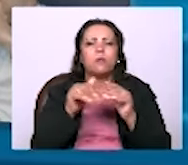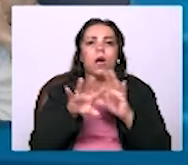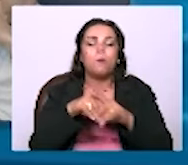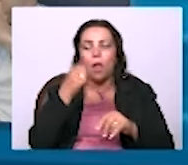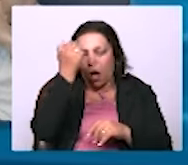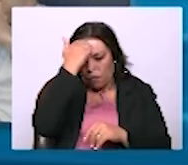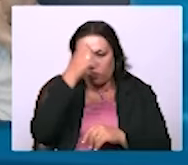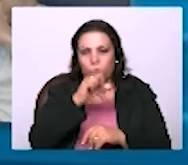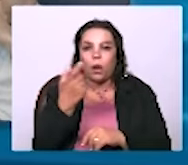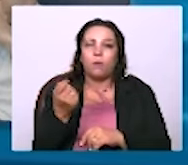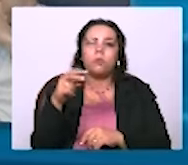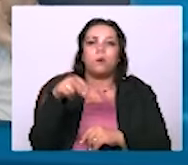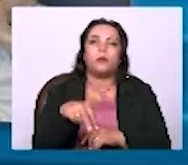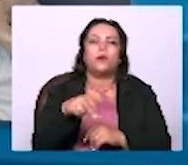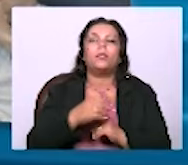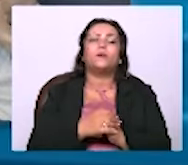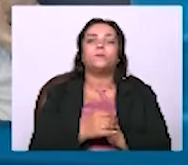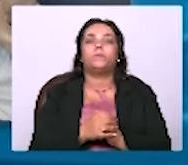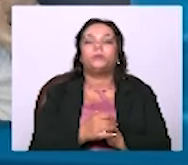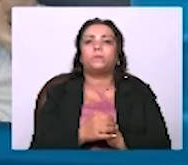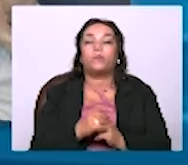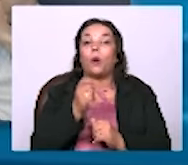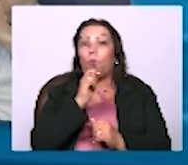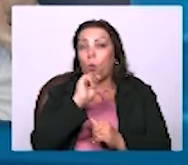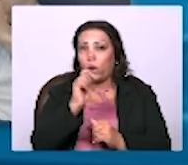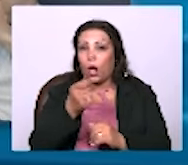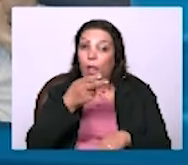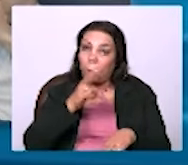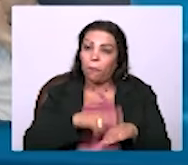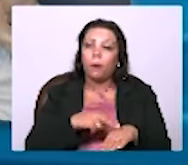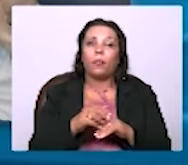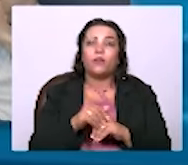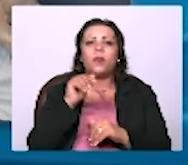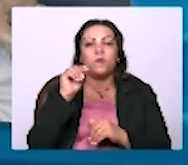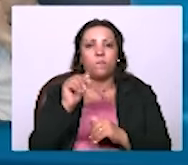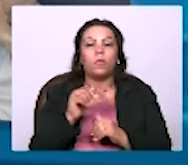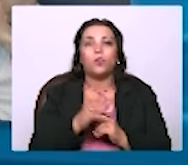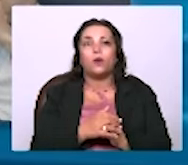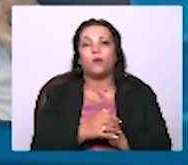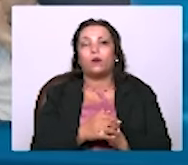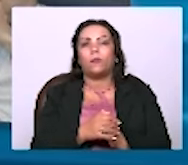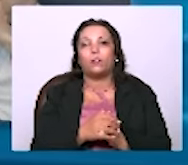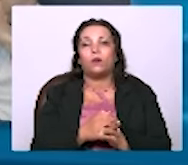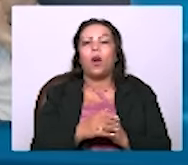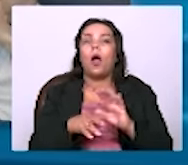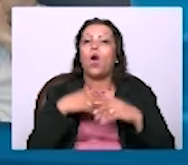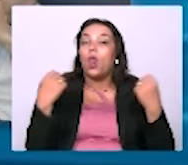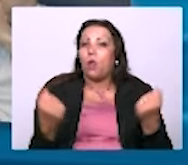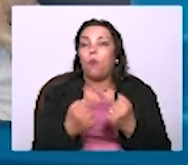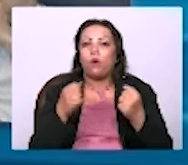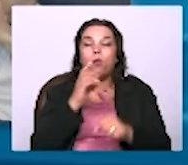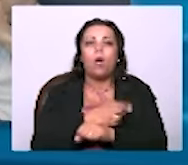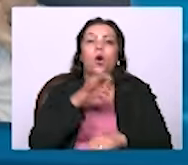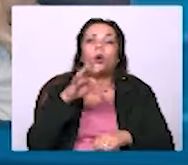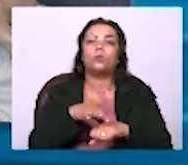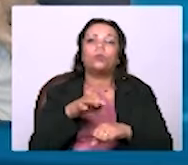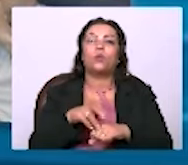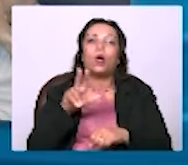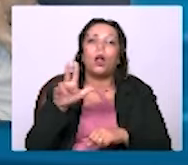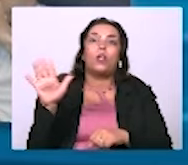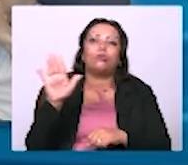عام 1985 تحدث ايضا في الورشه الدكتوره